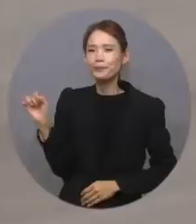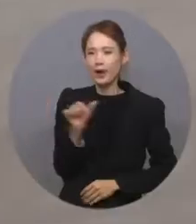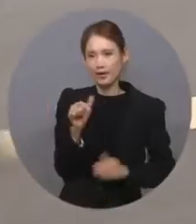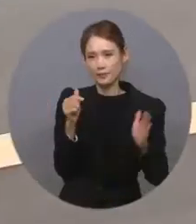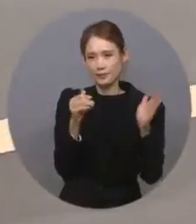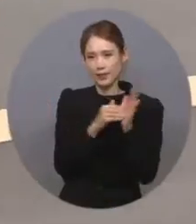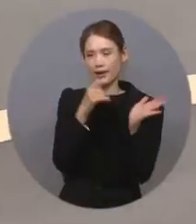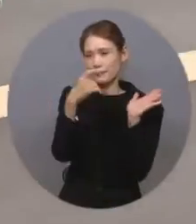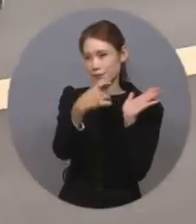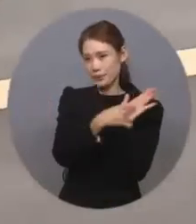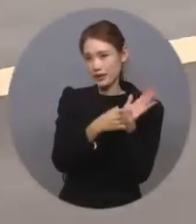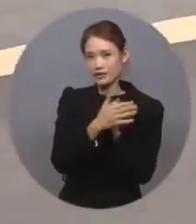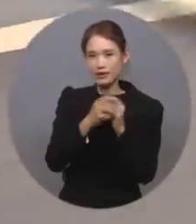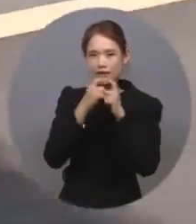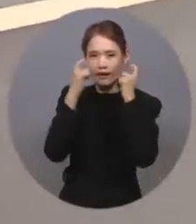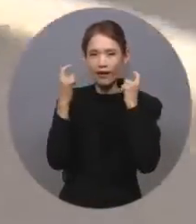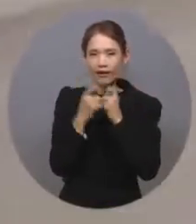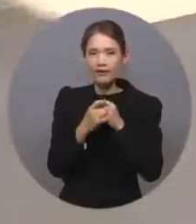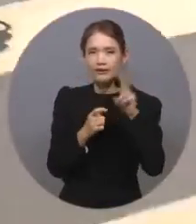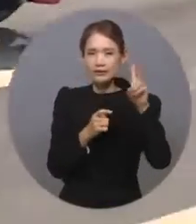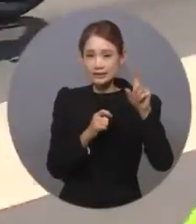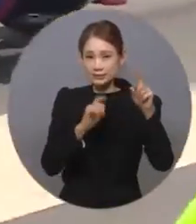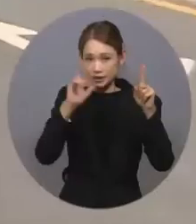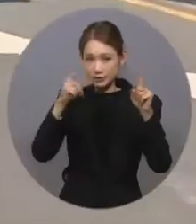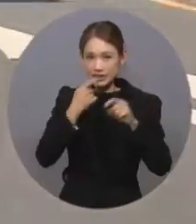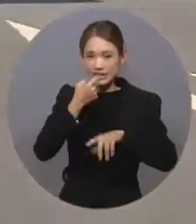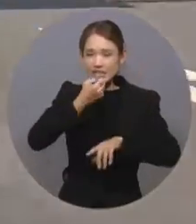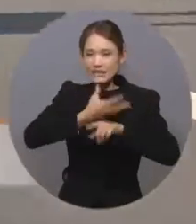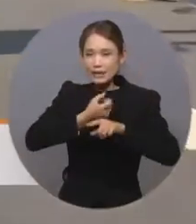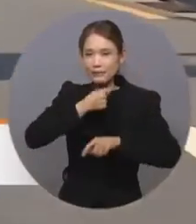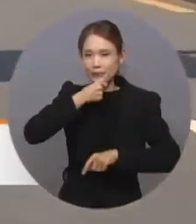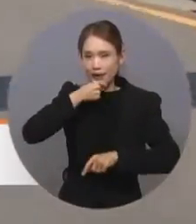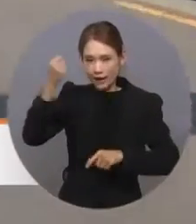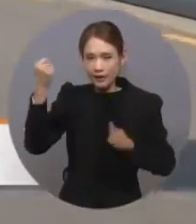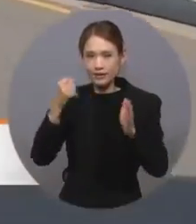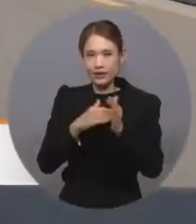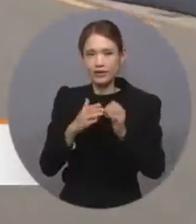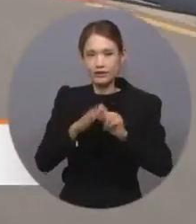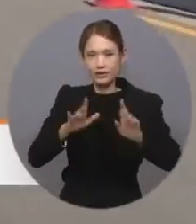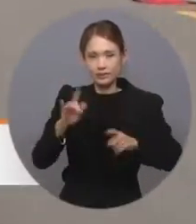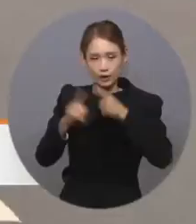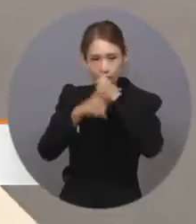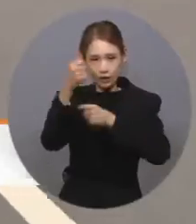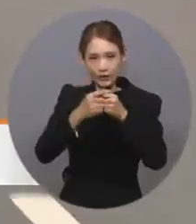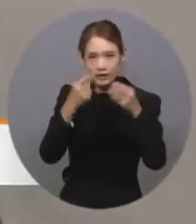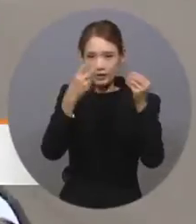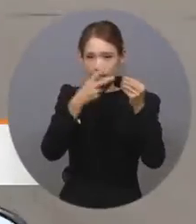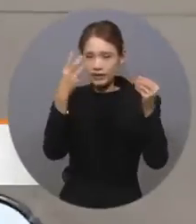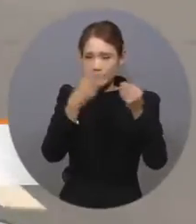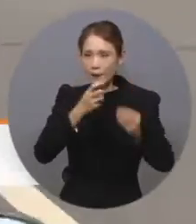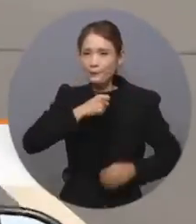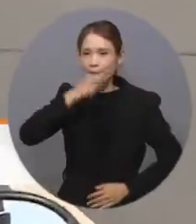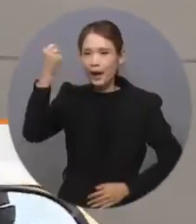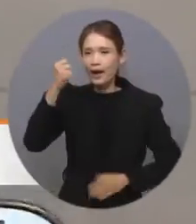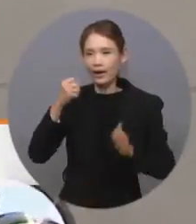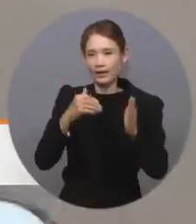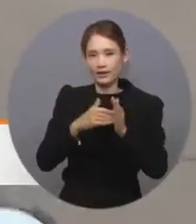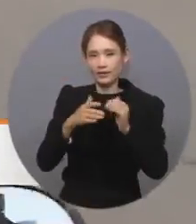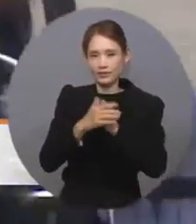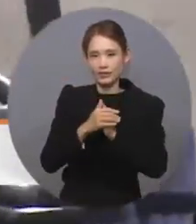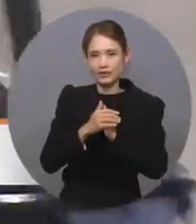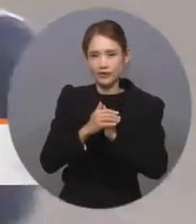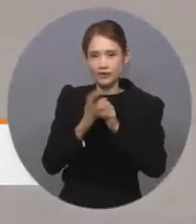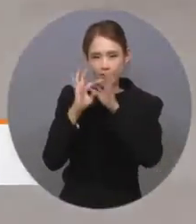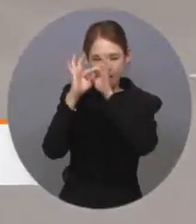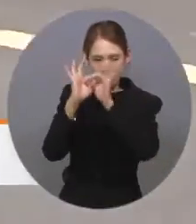그 결과는 여자 개인 도로 22 km 이내의 금리 다 이도의 선수는 이번 대회 3관왕을 차지하며 뚝 쓰지 않는 실력을